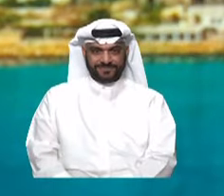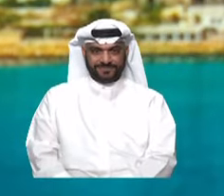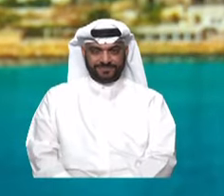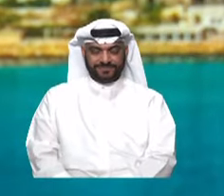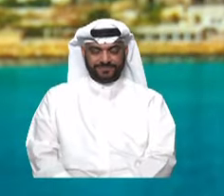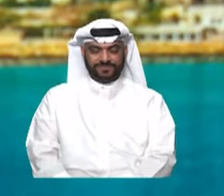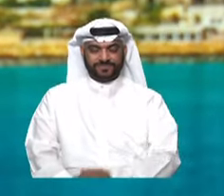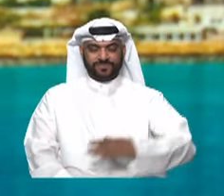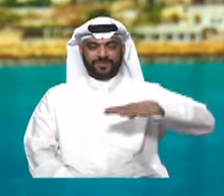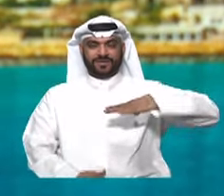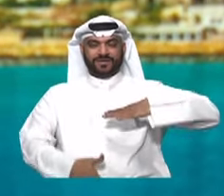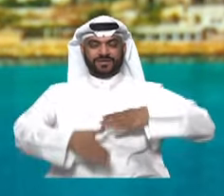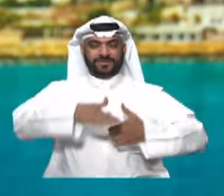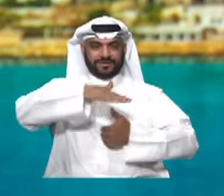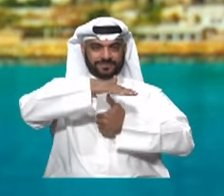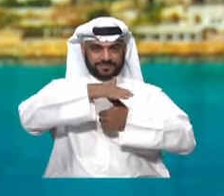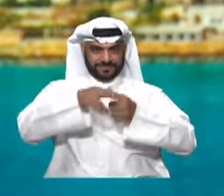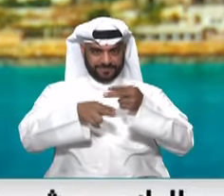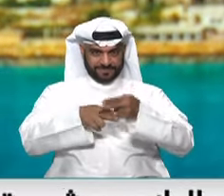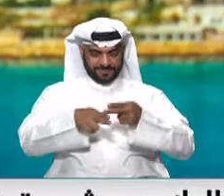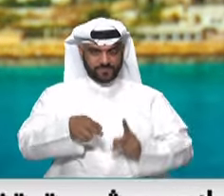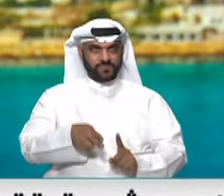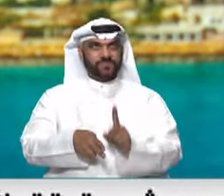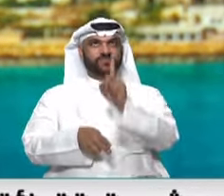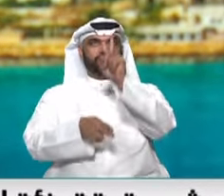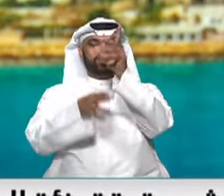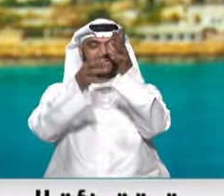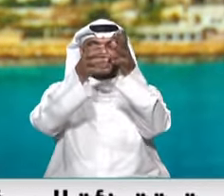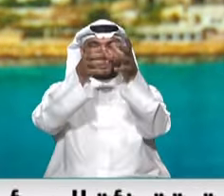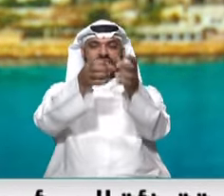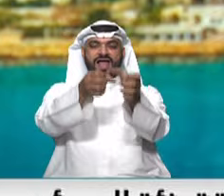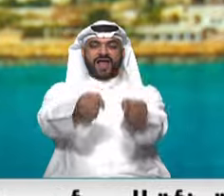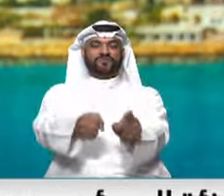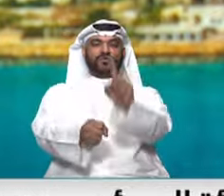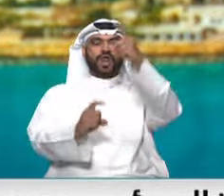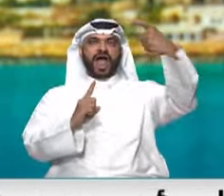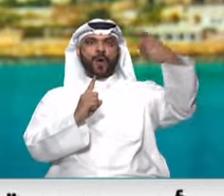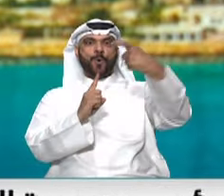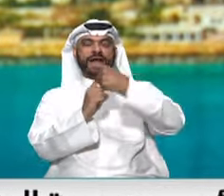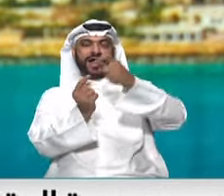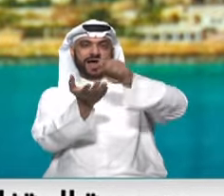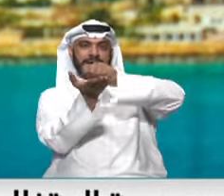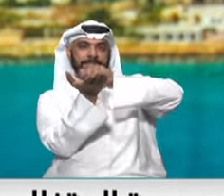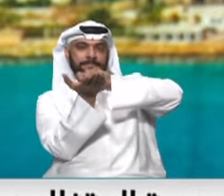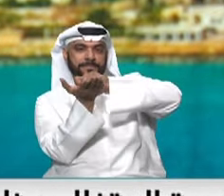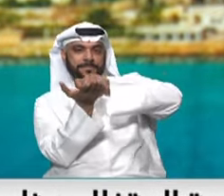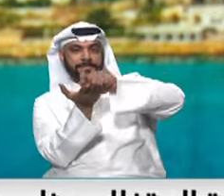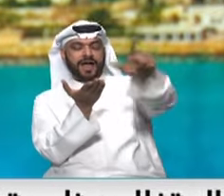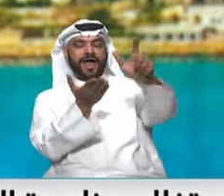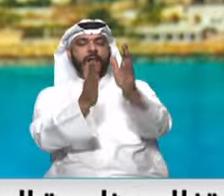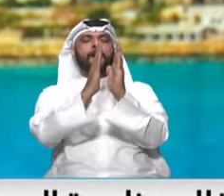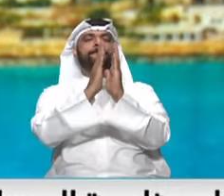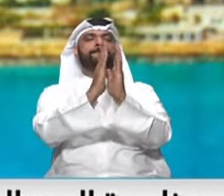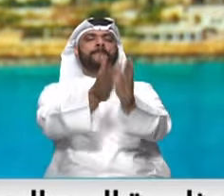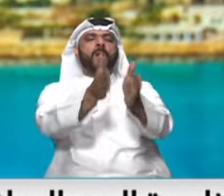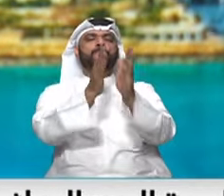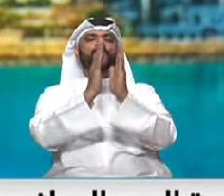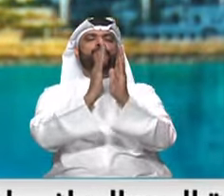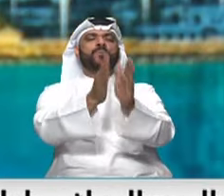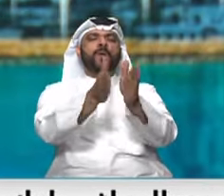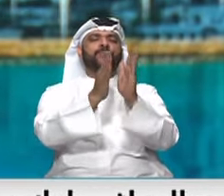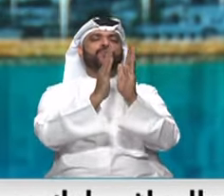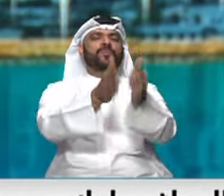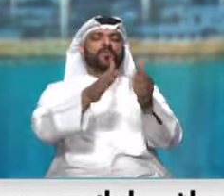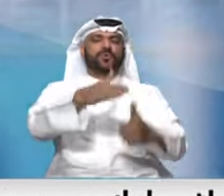بعث حضره صاحب السمو امير البلاد الشيخ مشعل الاحمد الجابر الصباح حفظه الله ورعاه ببقيه التهنئه الى فخامه